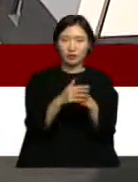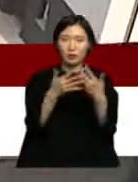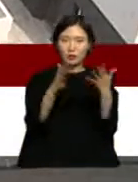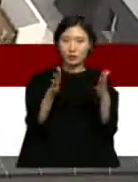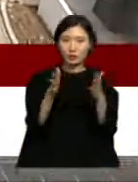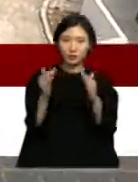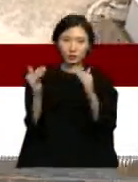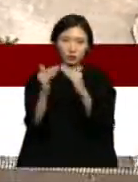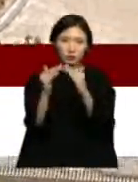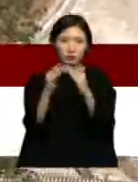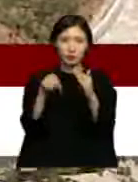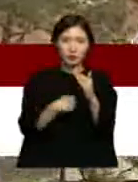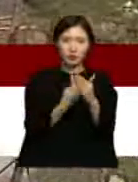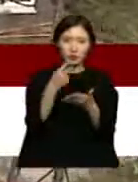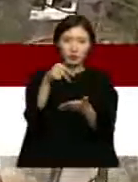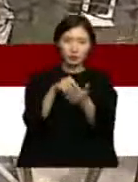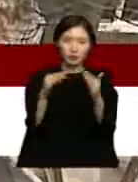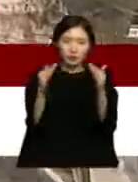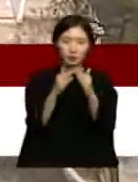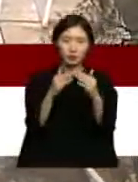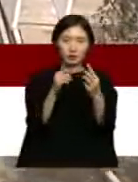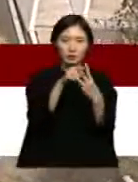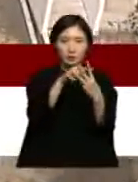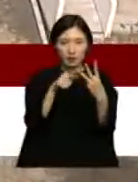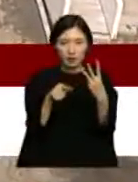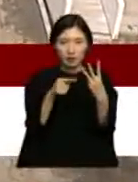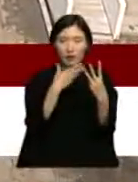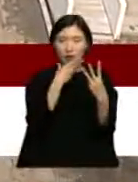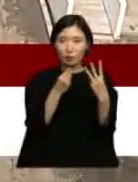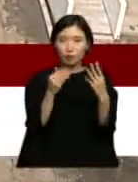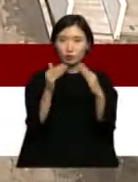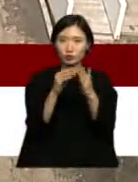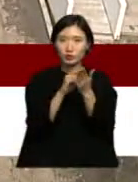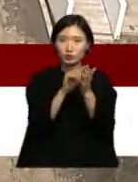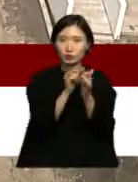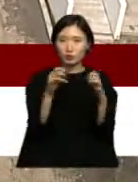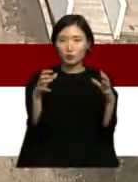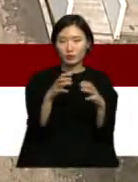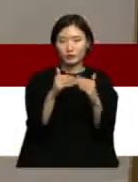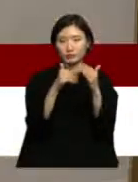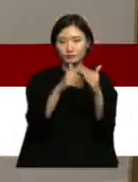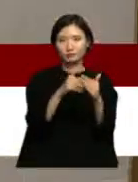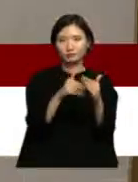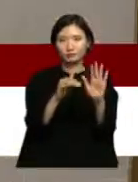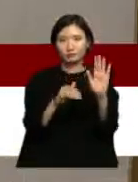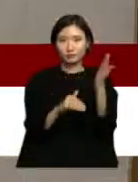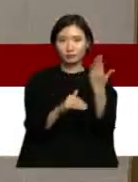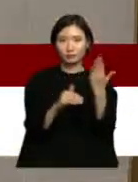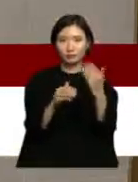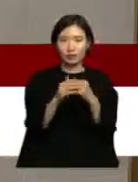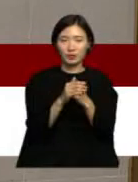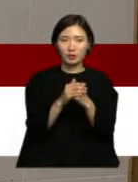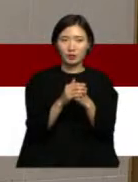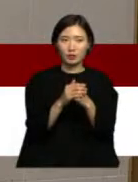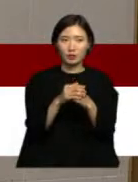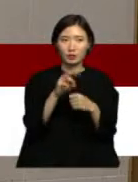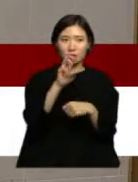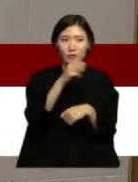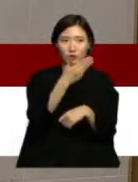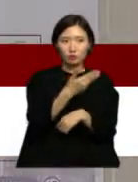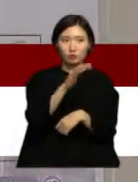연립주택, 단독주택 등 세 종류 모두 행복주택으로 입주자 모집이 진행됩니다. 전용 면적은